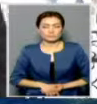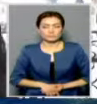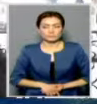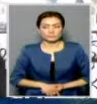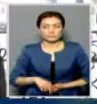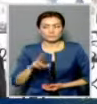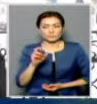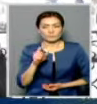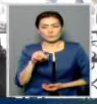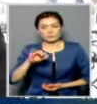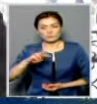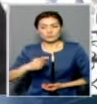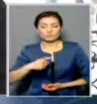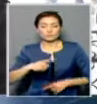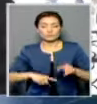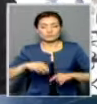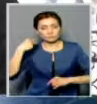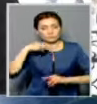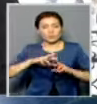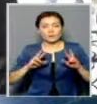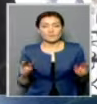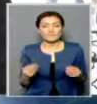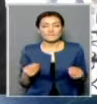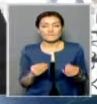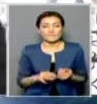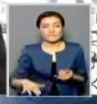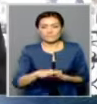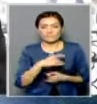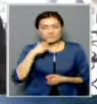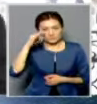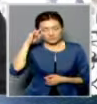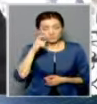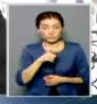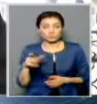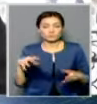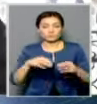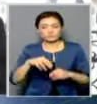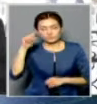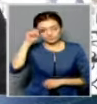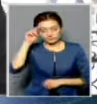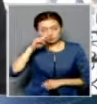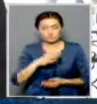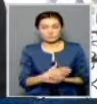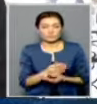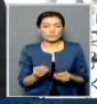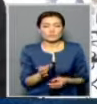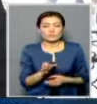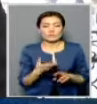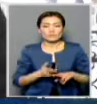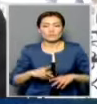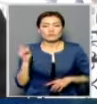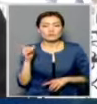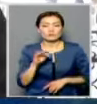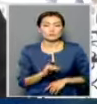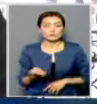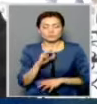Қазан қазақ үшін бөтен емес, түркі дүниесі үшін қасиетті шаһарда талай қазақ зиялысы білім алған. Алтын қазынамызға айналған шауқар